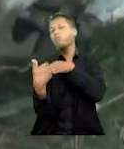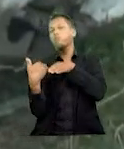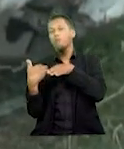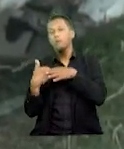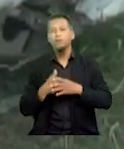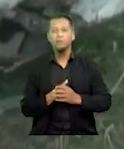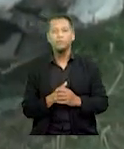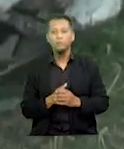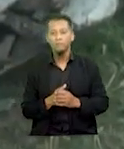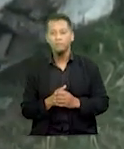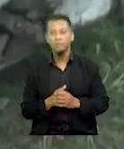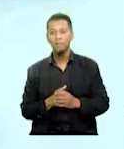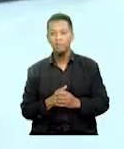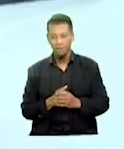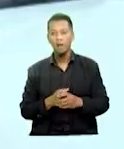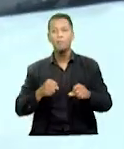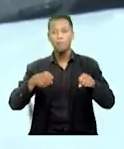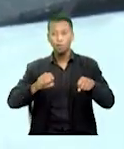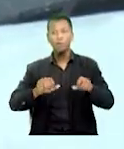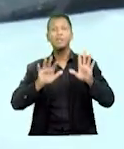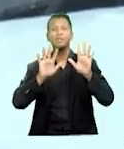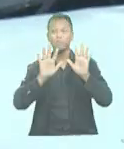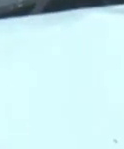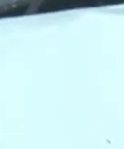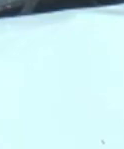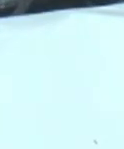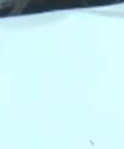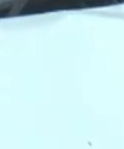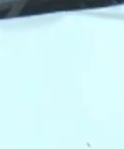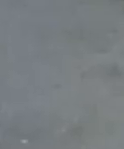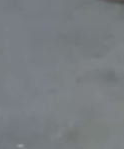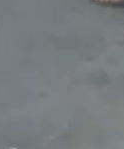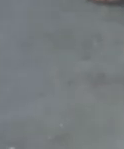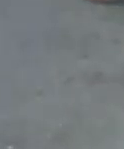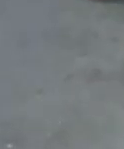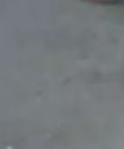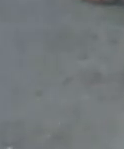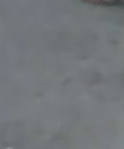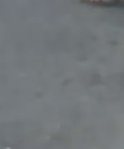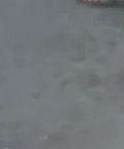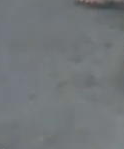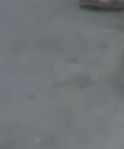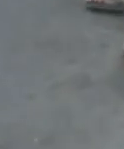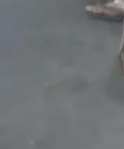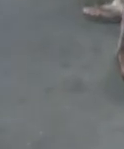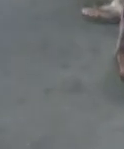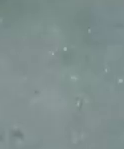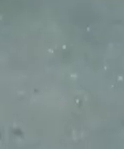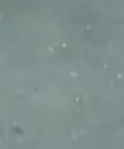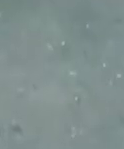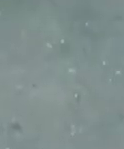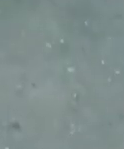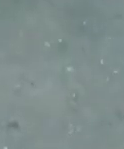baru berhenti setelah menabrak motor ke-10 hingga mengalami rusak berat dan hancur. Kecelakaan ini menyebabkan 11 orang mengalami